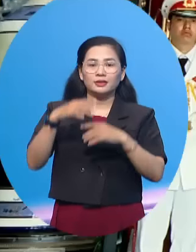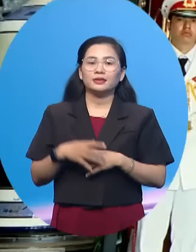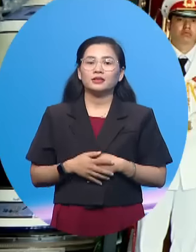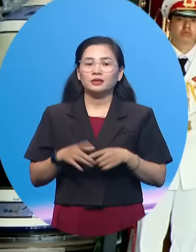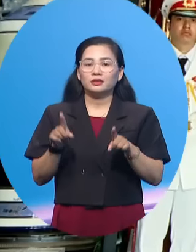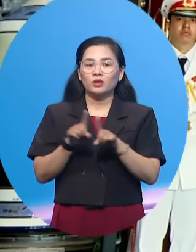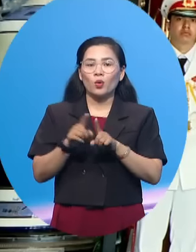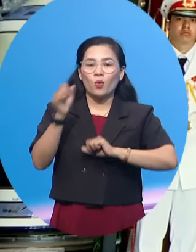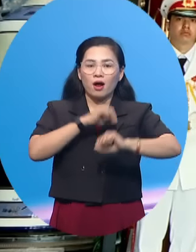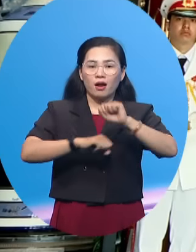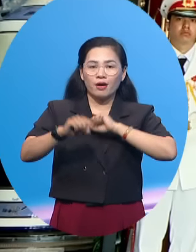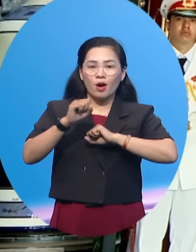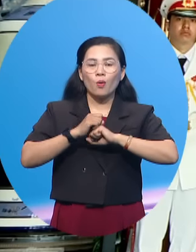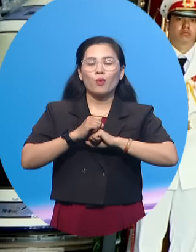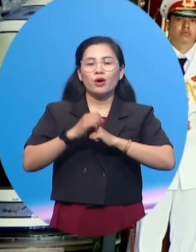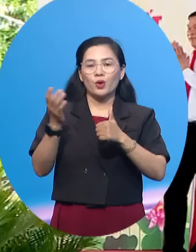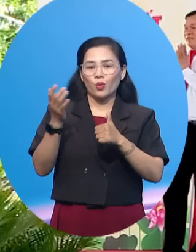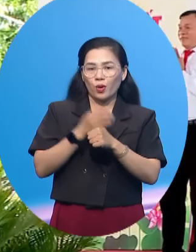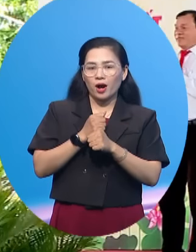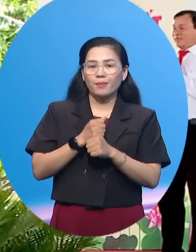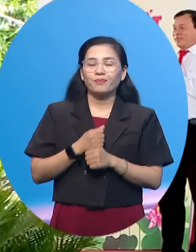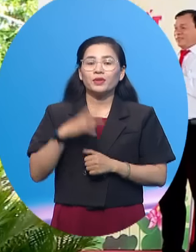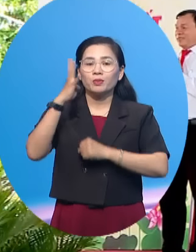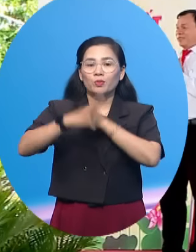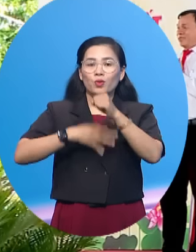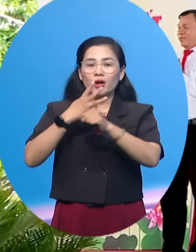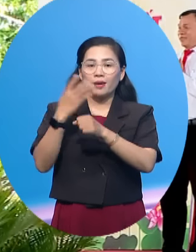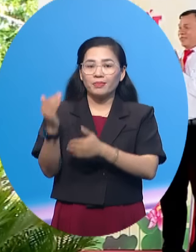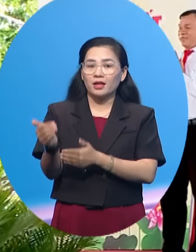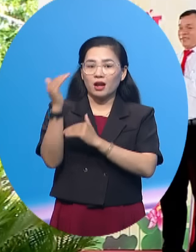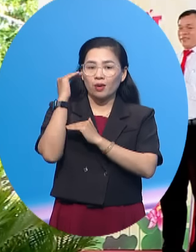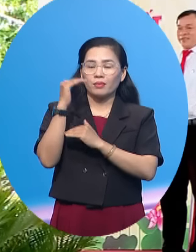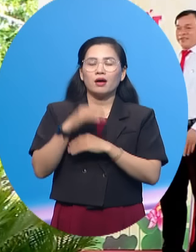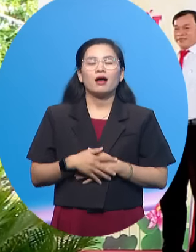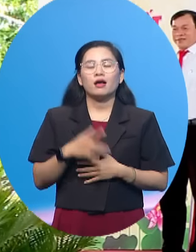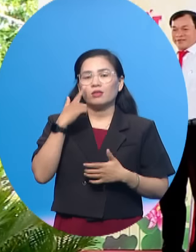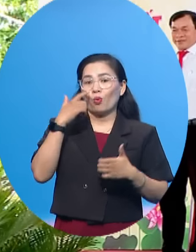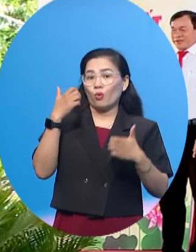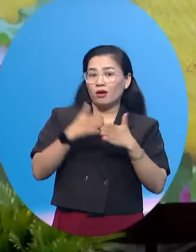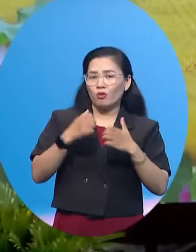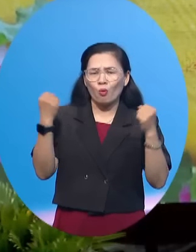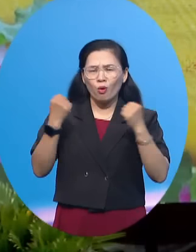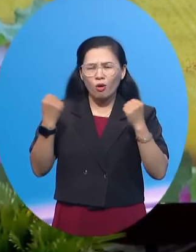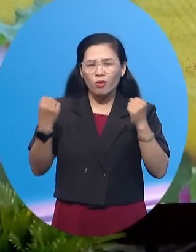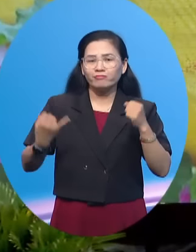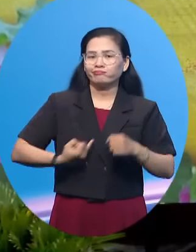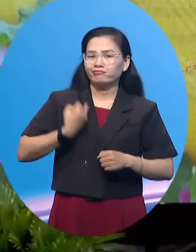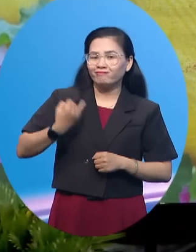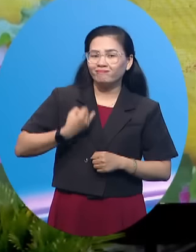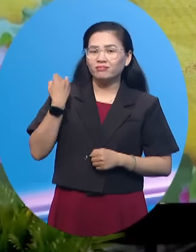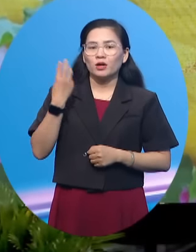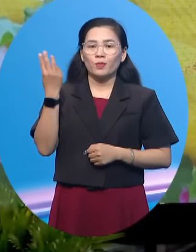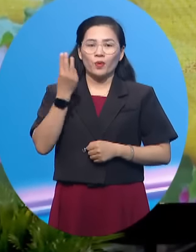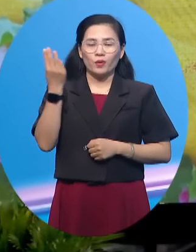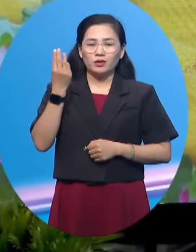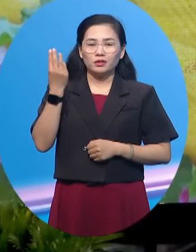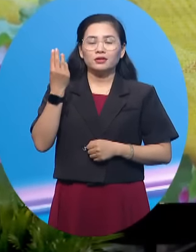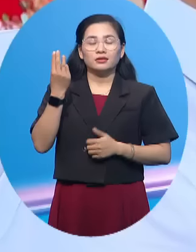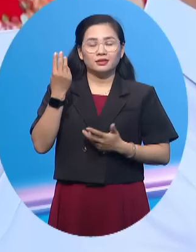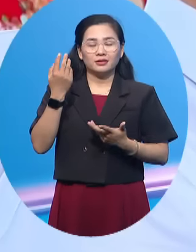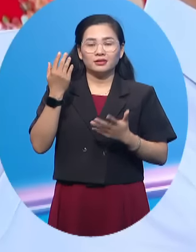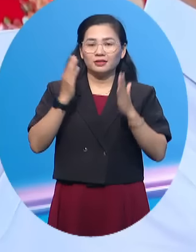gọn, hoạt động hiệu lực, hiệu quả. Sau 4 năm thành lập, thành phố Thủ Đức đã có nhiều nỗ lực phấn đấu để tập trung xây dựng một mô hình thành phố trong thành